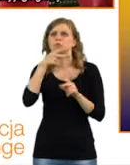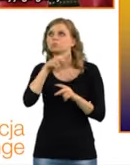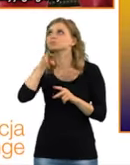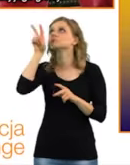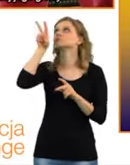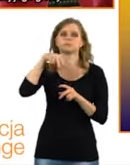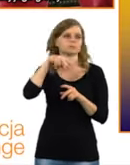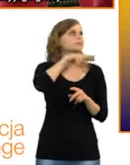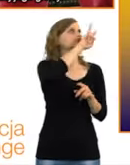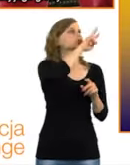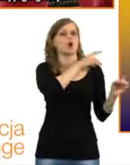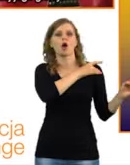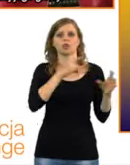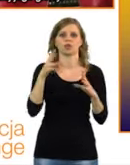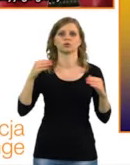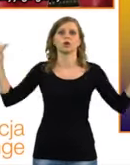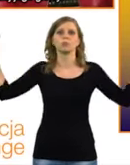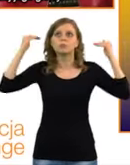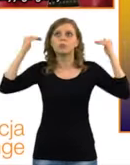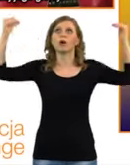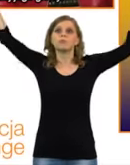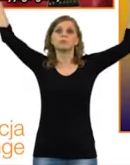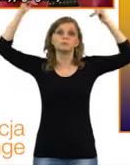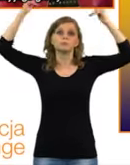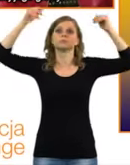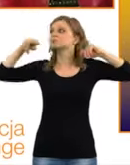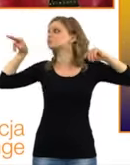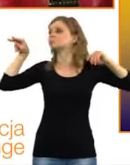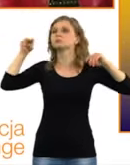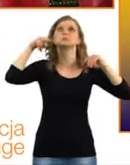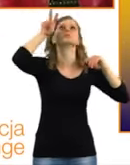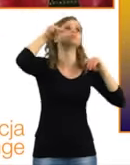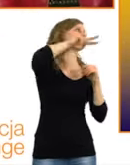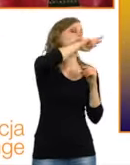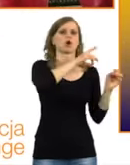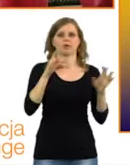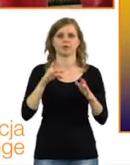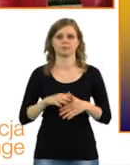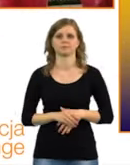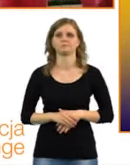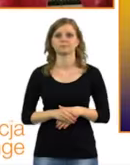dźwięku dochodzące z boku, poniżej i powyżej jego głowy.